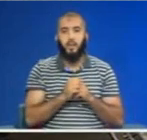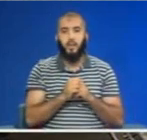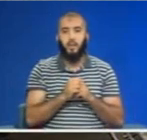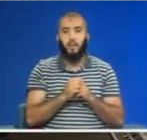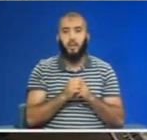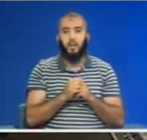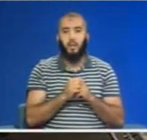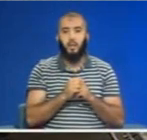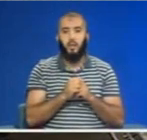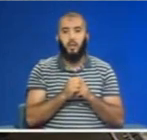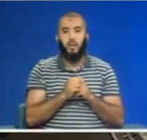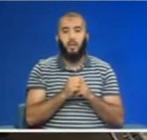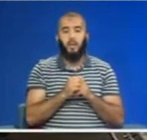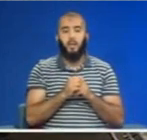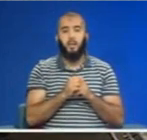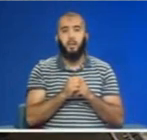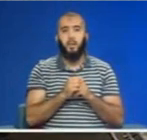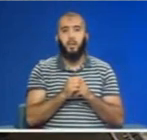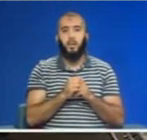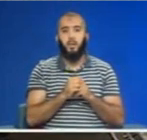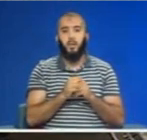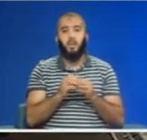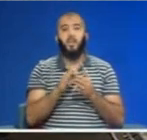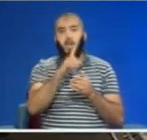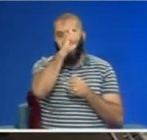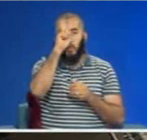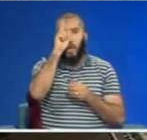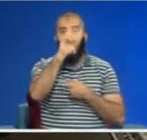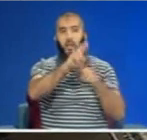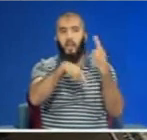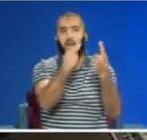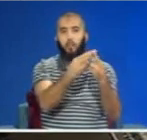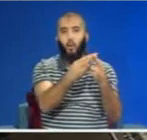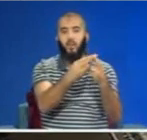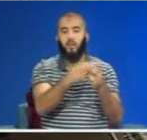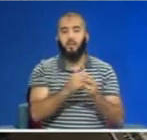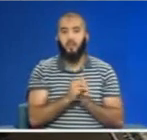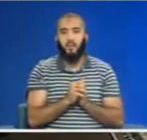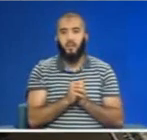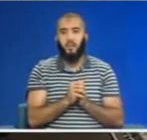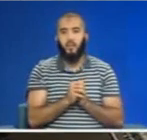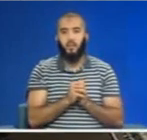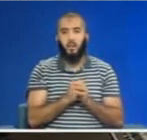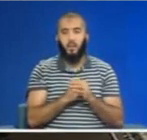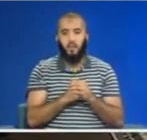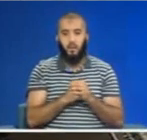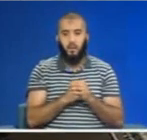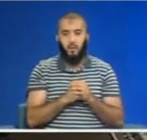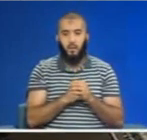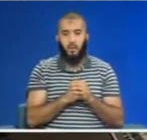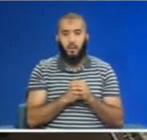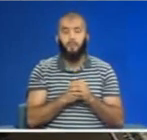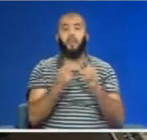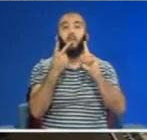وهذا هل يعتبر يعني الاضحيه نتاعنا؟ اسمع الشيخ اللي يجاوبك ان شاء الله بعد قليل. لا ان شاء الله باذن الله.